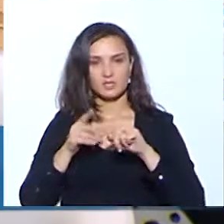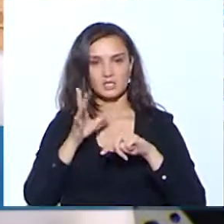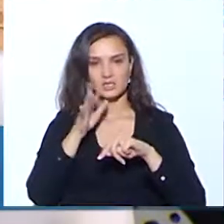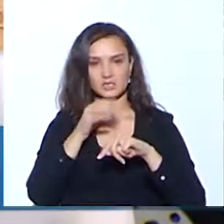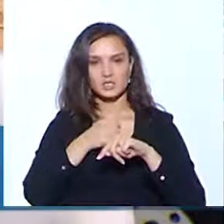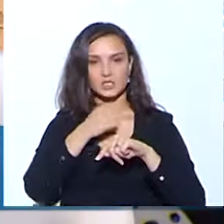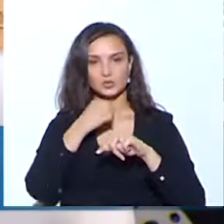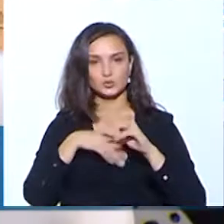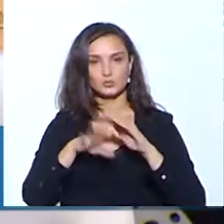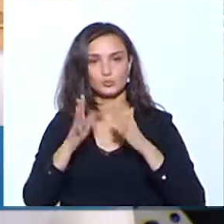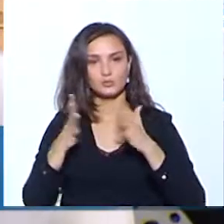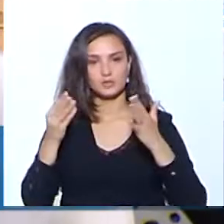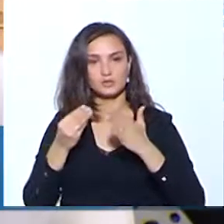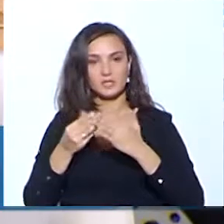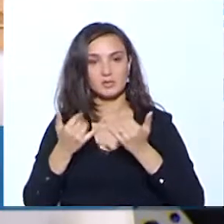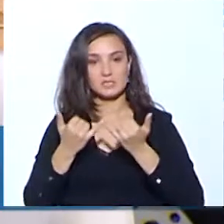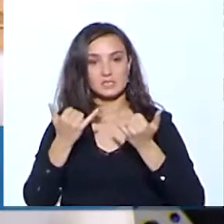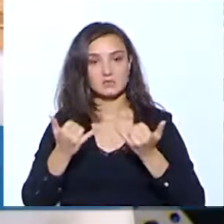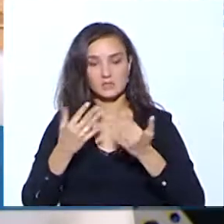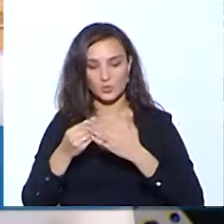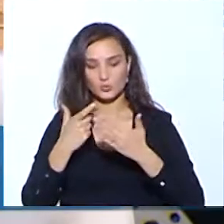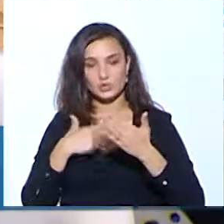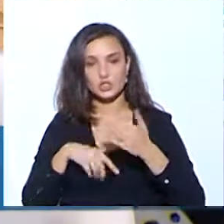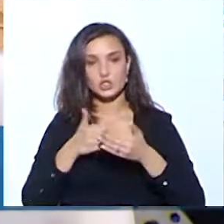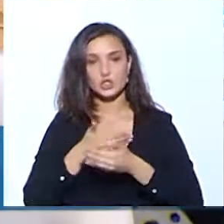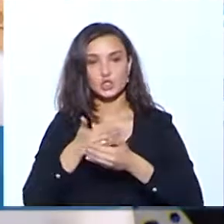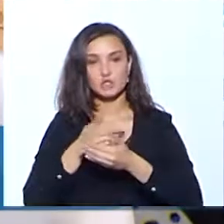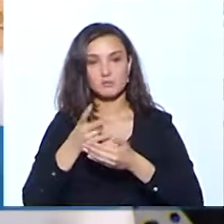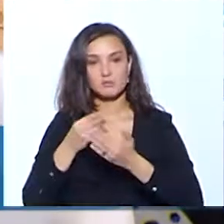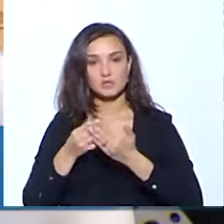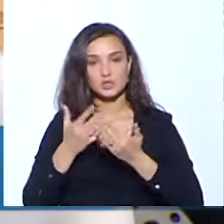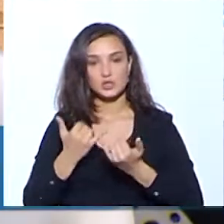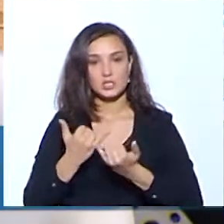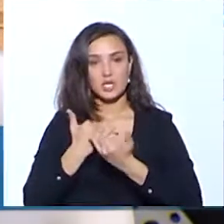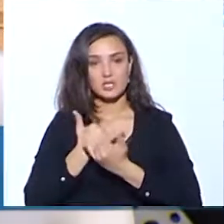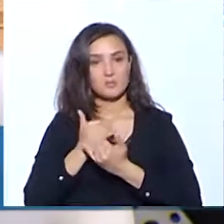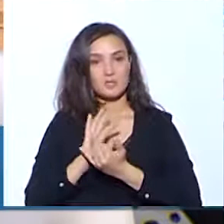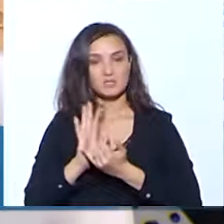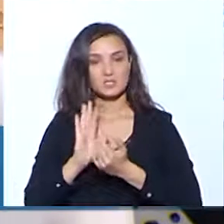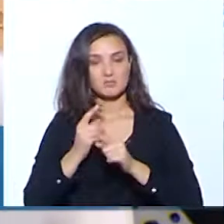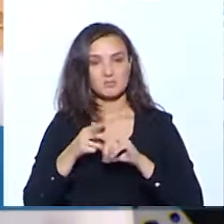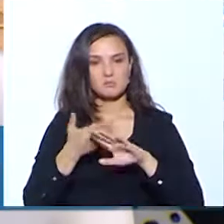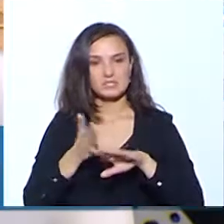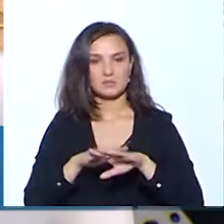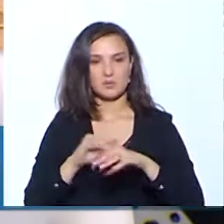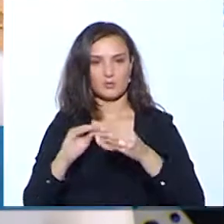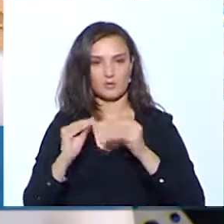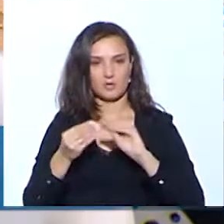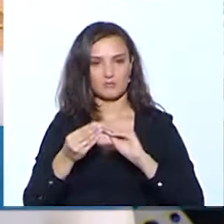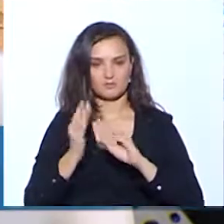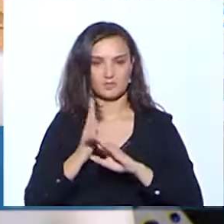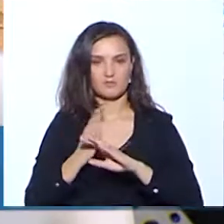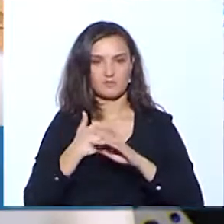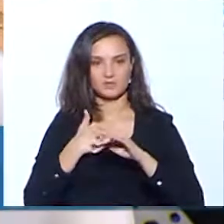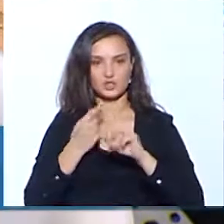ასაკში უფრო მეტად აფასებენ სიცოცხლეს, მაგრამ სიცოცხლის არ დაფასება ხდება მაშინ, როდესაც მძიმე პრობლემებთან